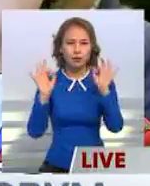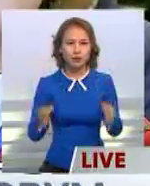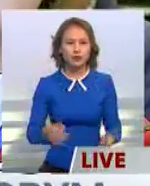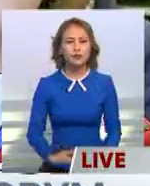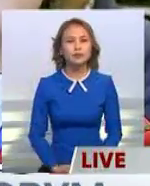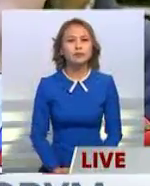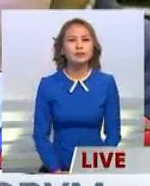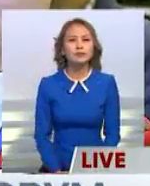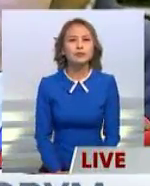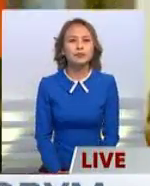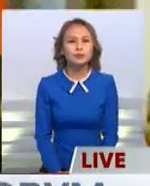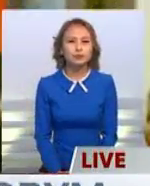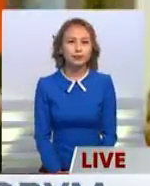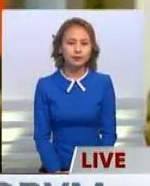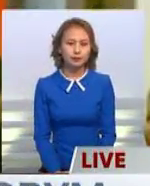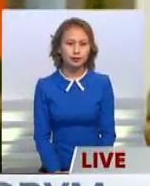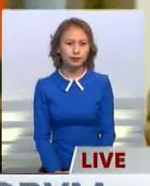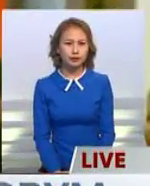болды.